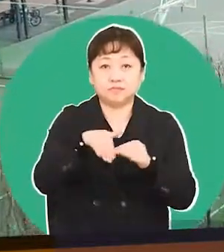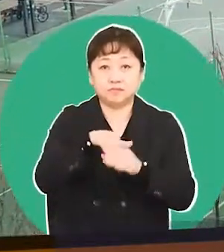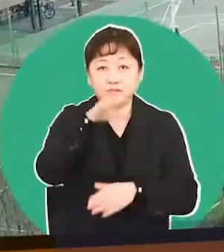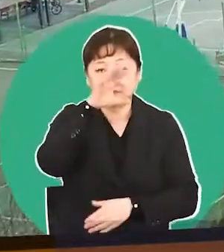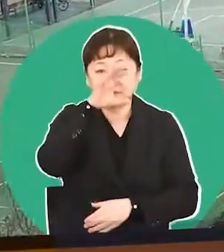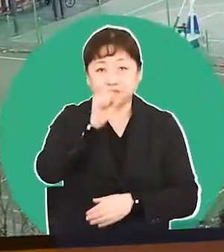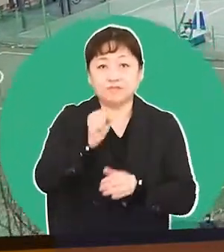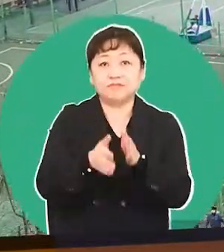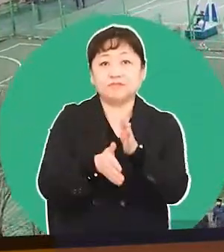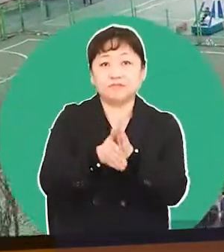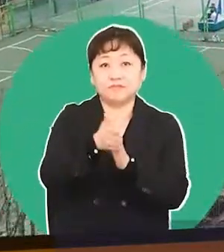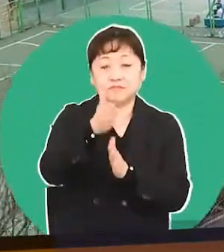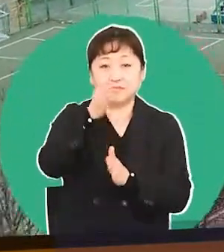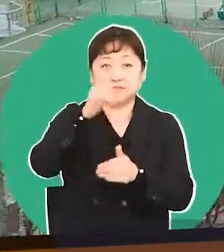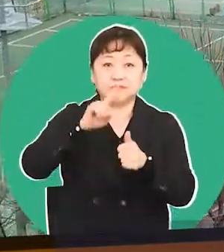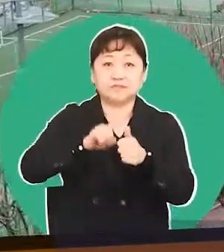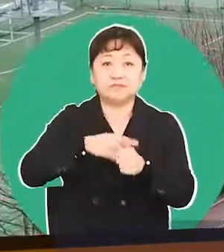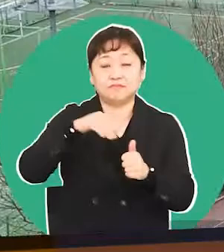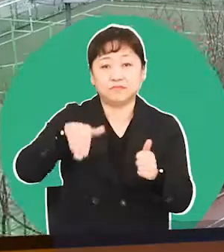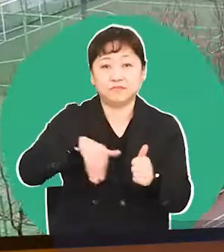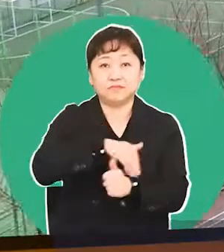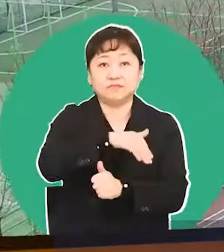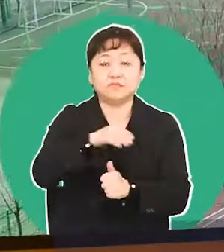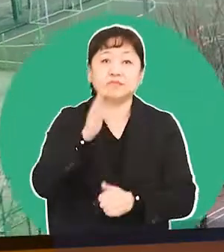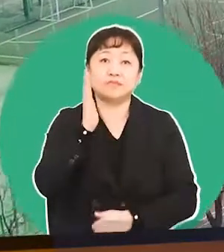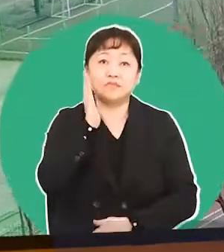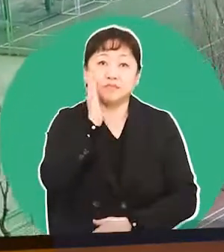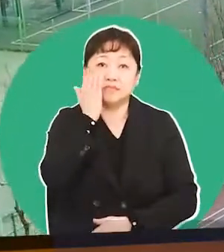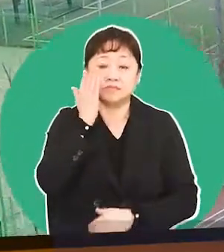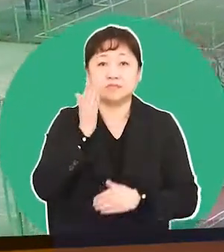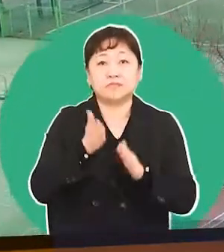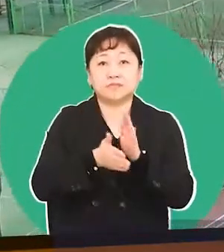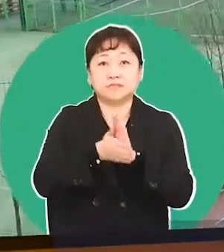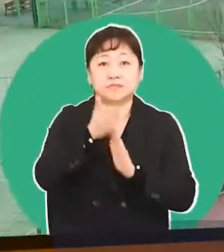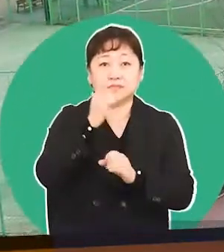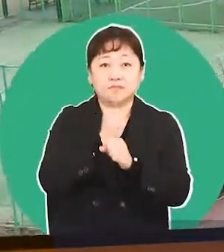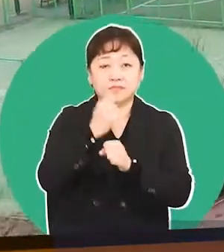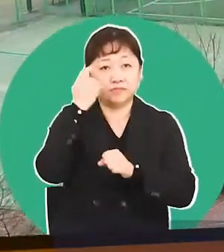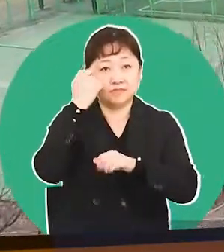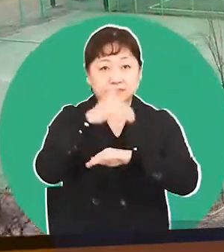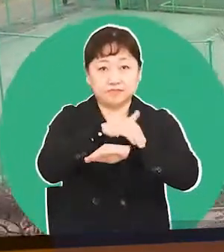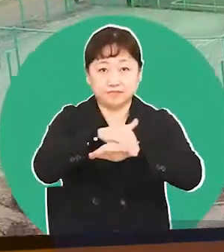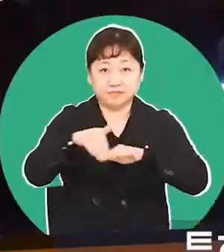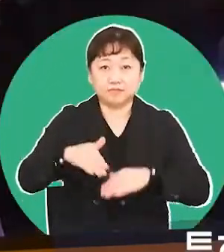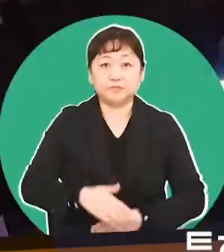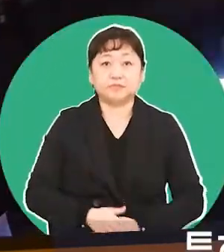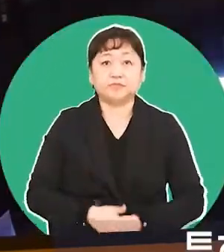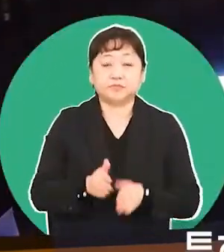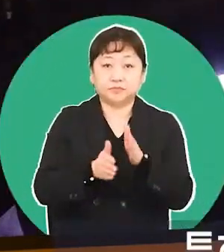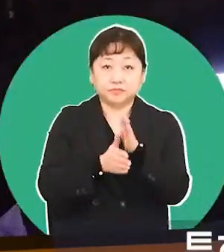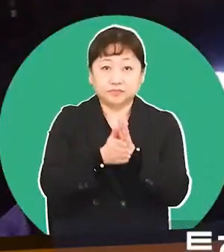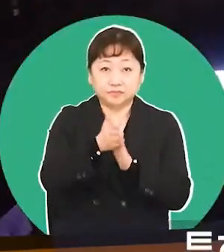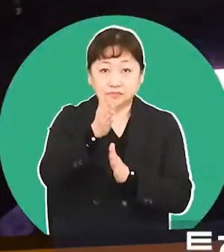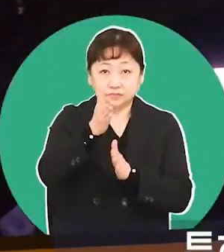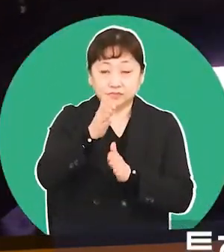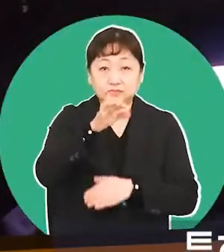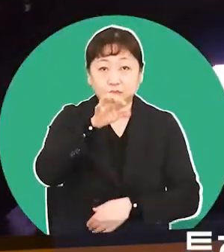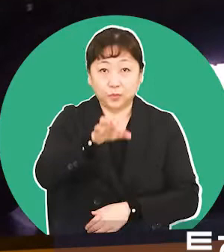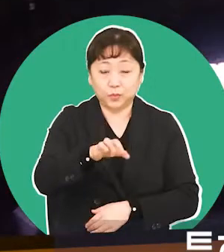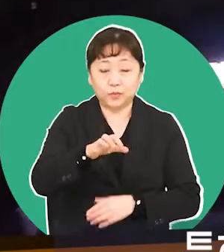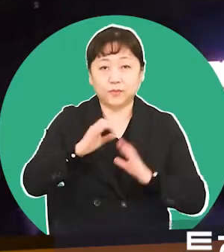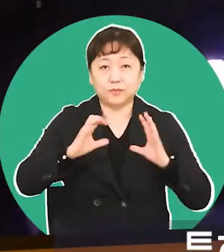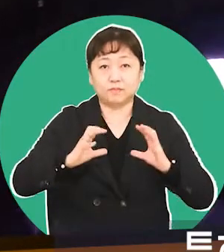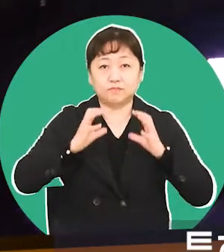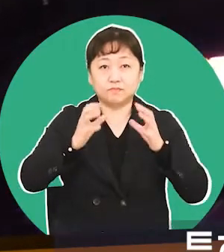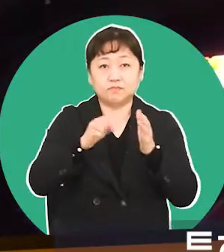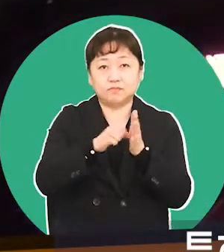어우러진 스마트 명품도시 친환경 녹색도시 로 조성할 예정입니다 특히 시는 이곳을 세계적으로